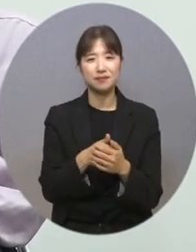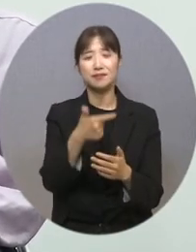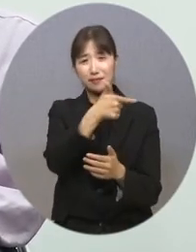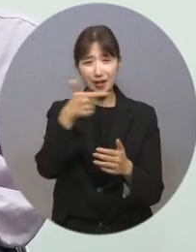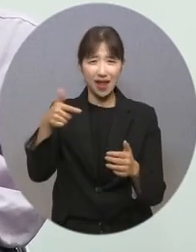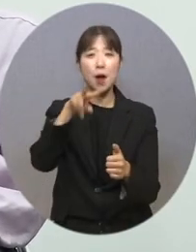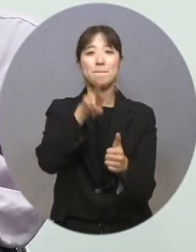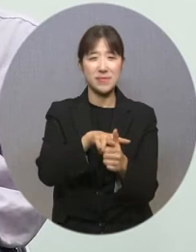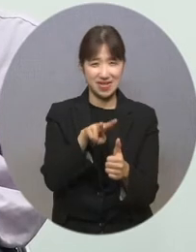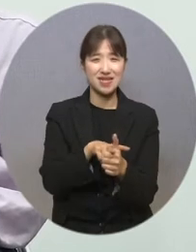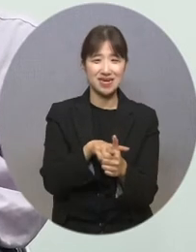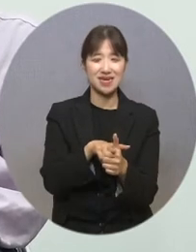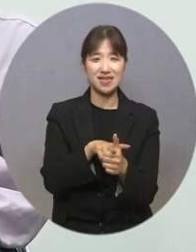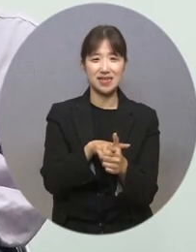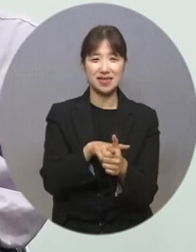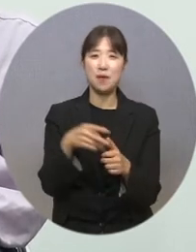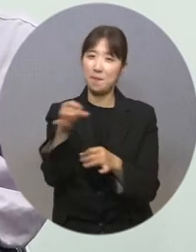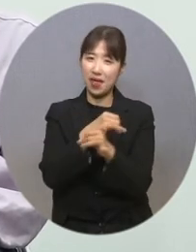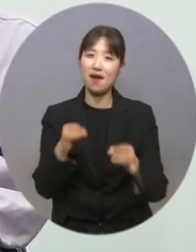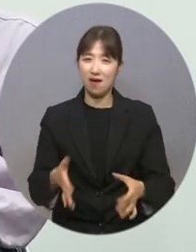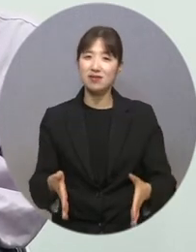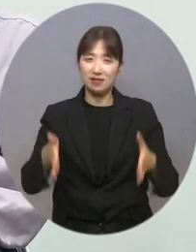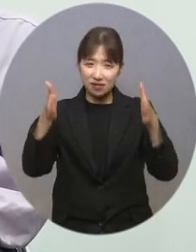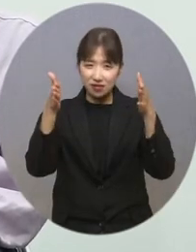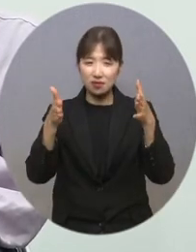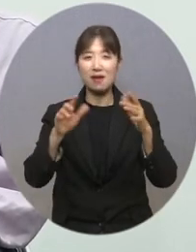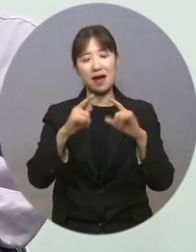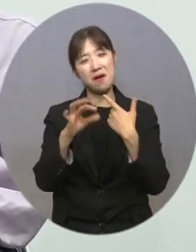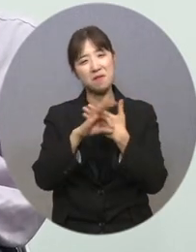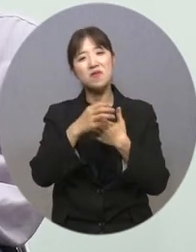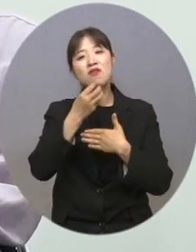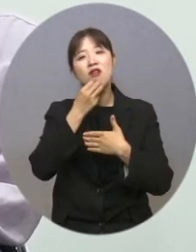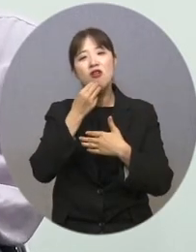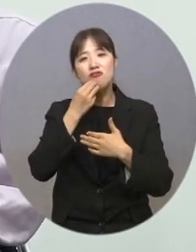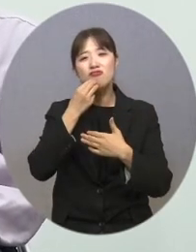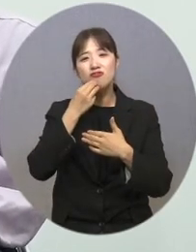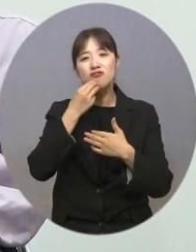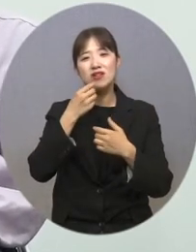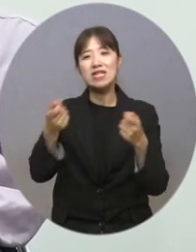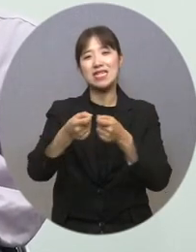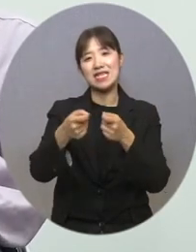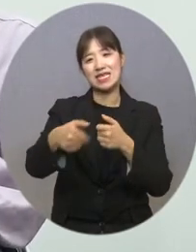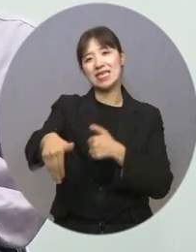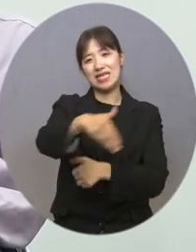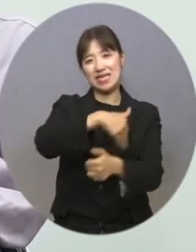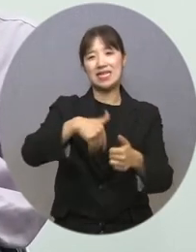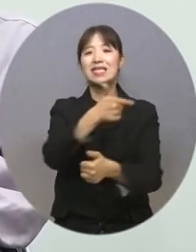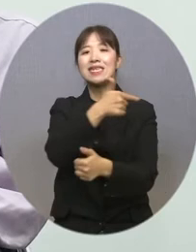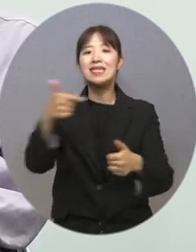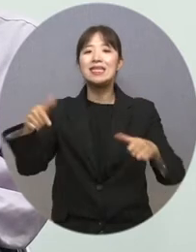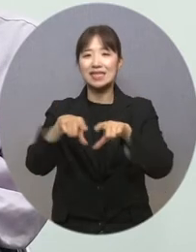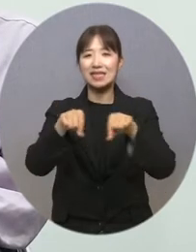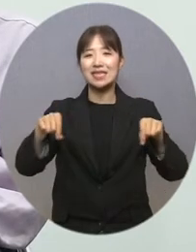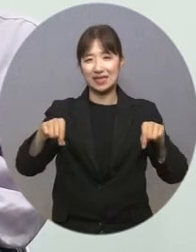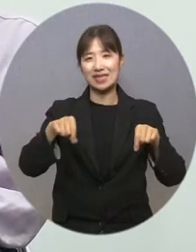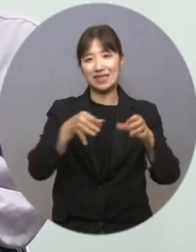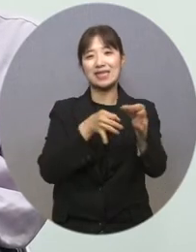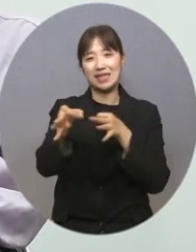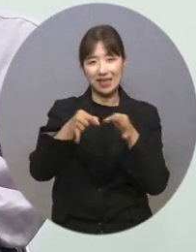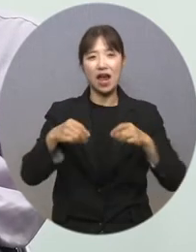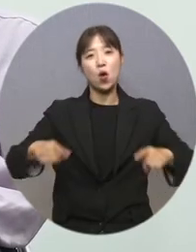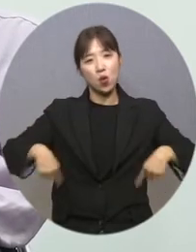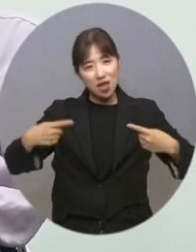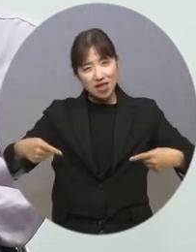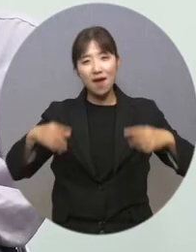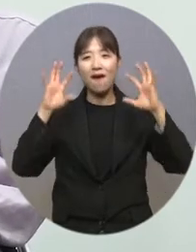대형 마트나 대형 백화점이나 아니면 좀 서울 근교에 있는 큰 식당들을 휠체어나